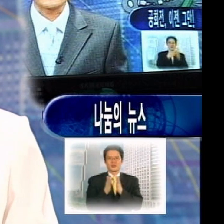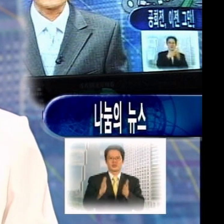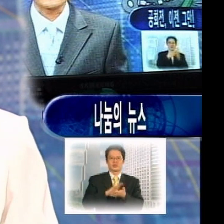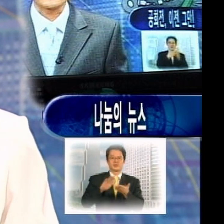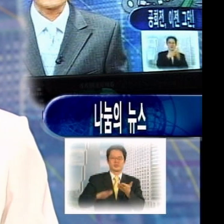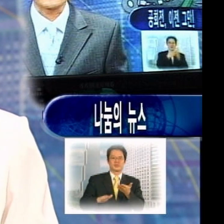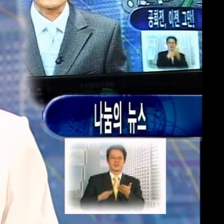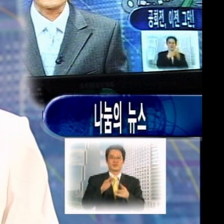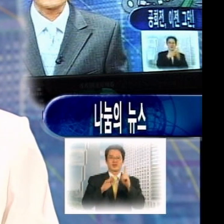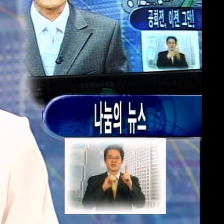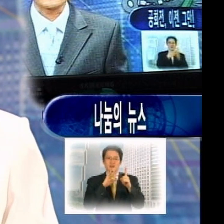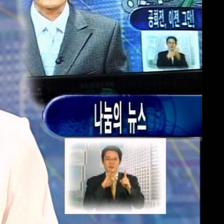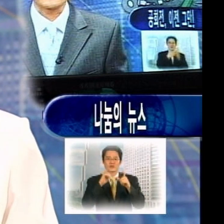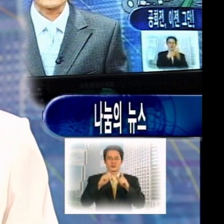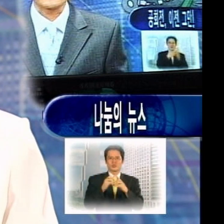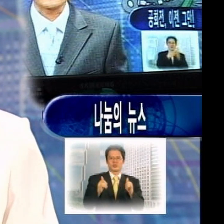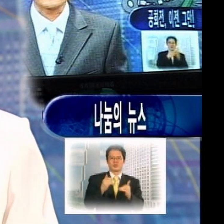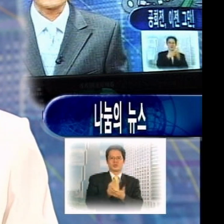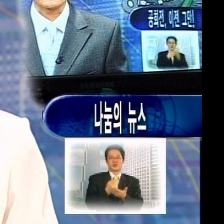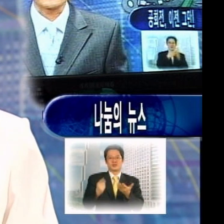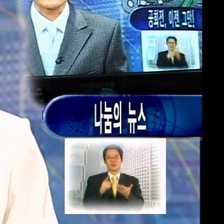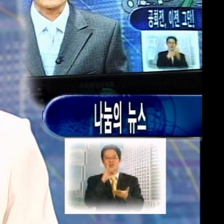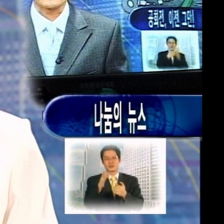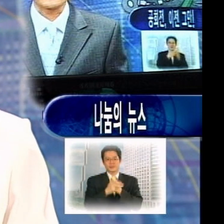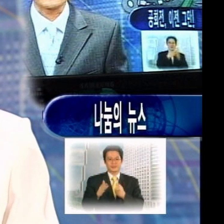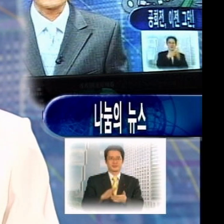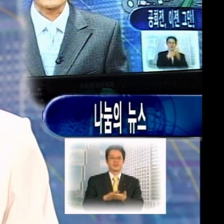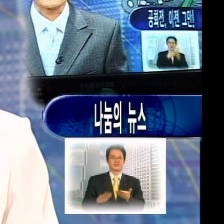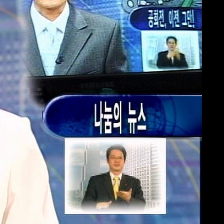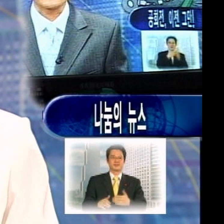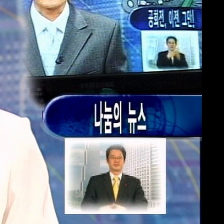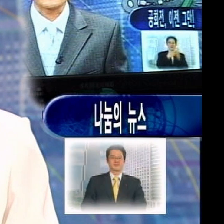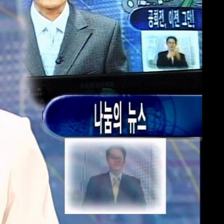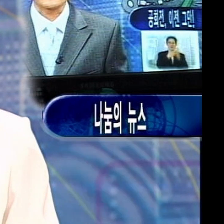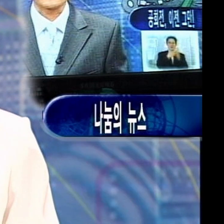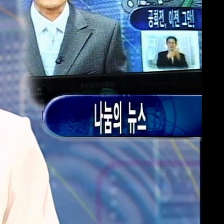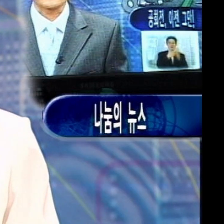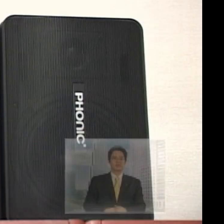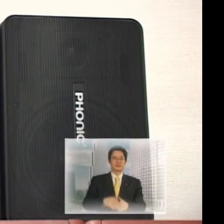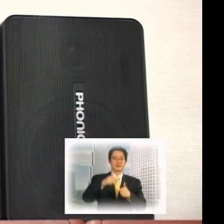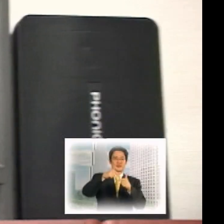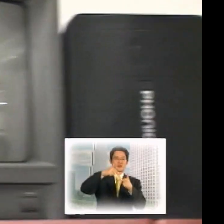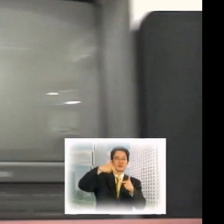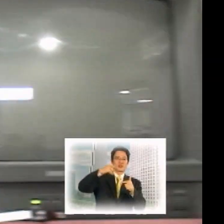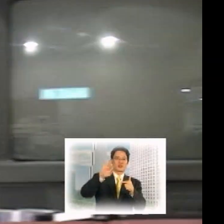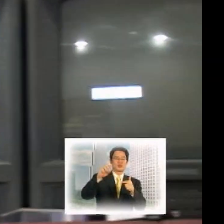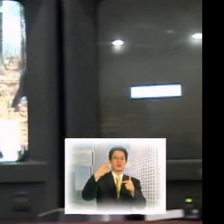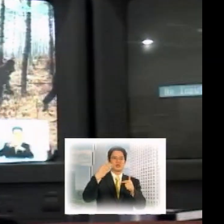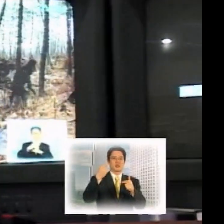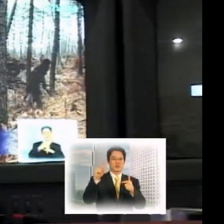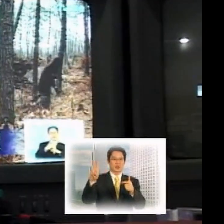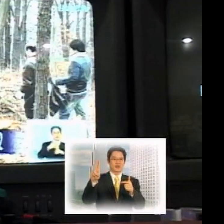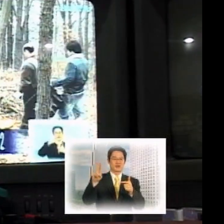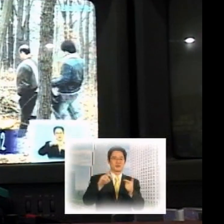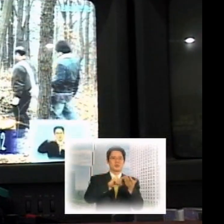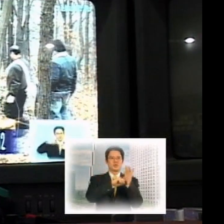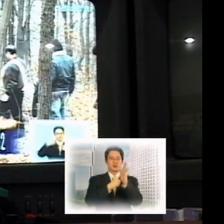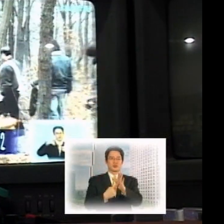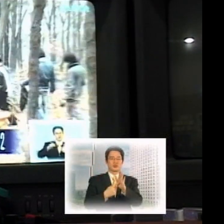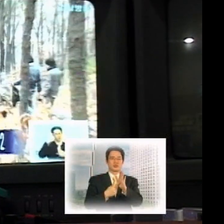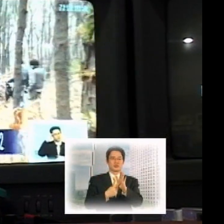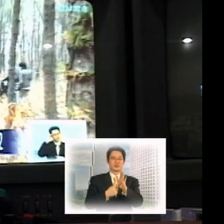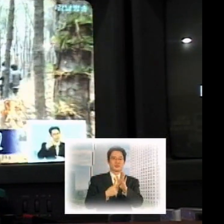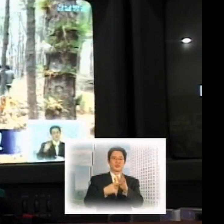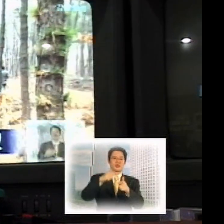구민이라도 구 소식에 소외돼서는 안 되기 때문입니다. 앵커 리포트입니다. 강남케이블TV를 통해 방영되는